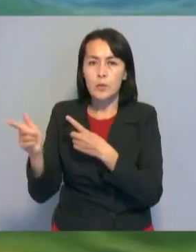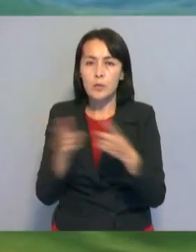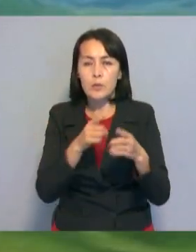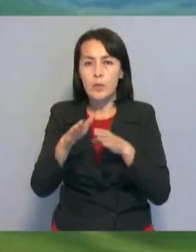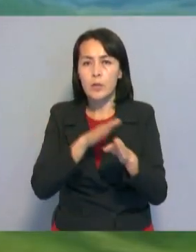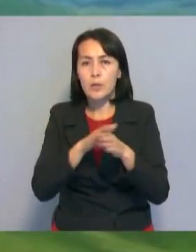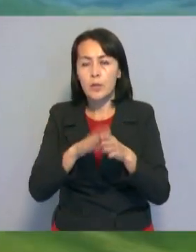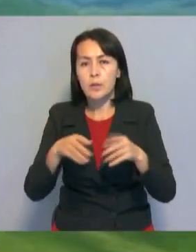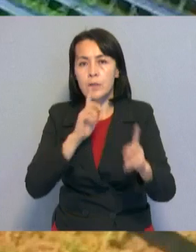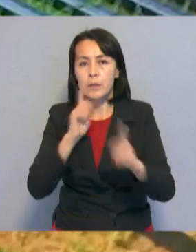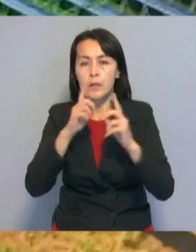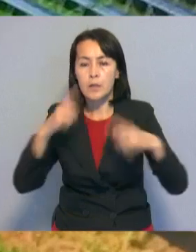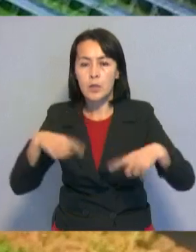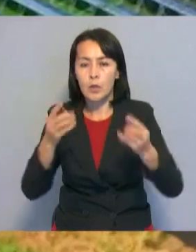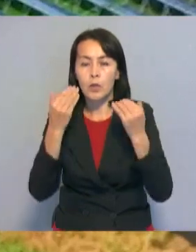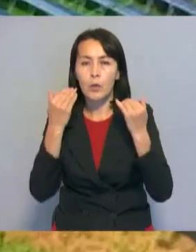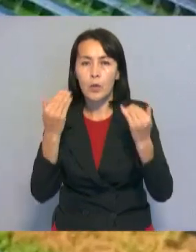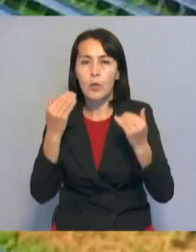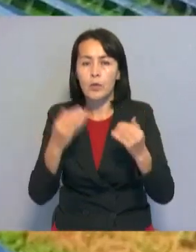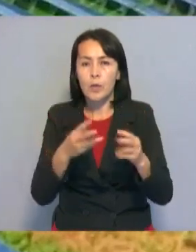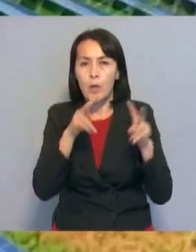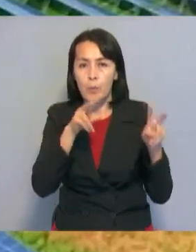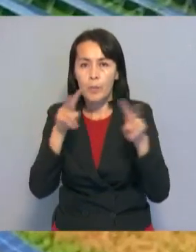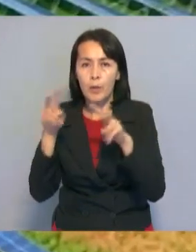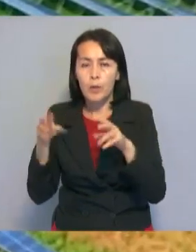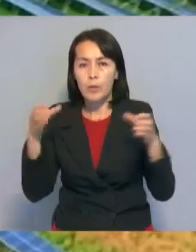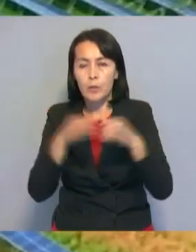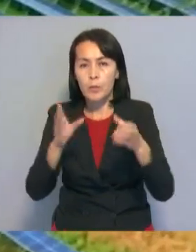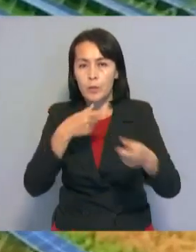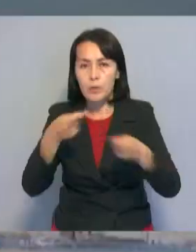үйлестірушілер кеңесі құрылады. Оның құрамына байқаушылар тобының жетекшілері кіреді.